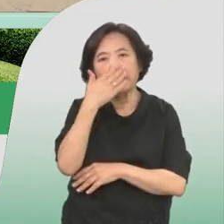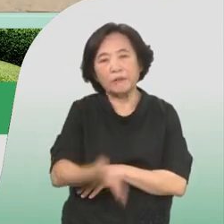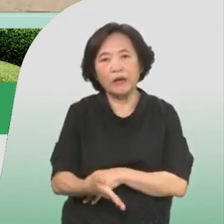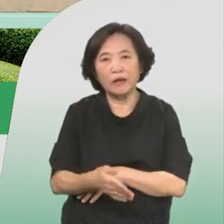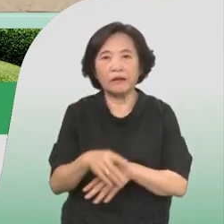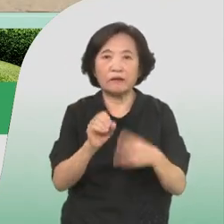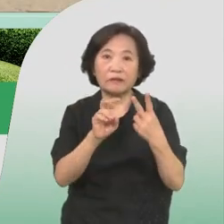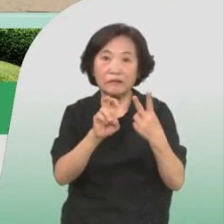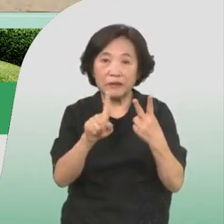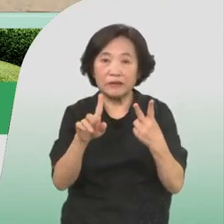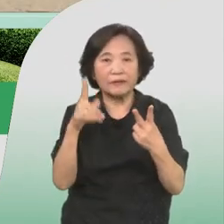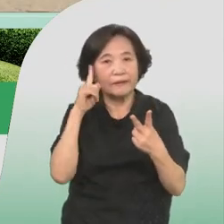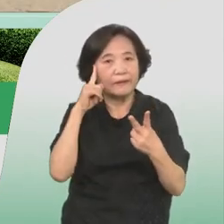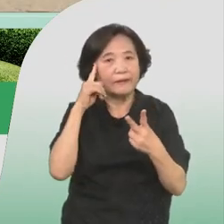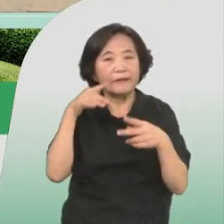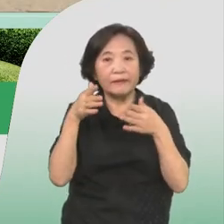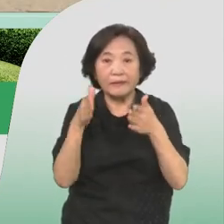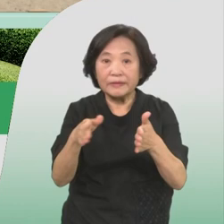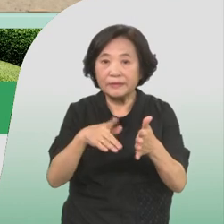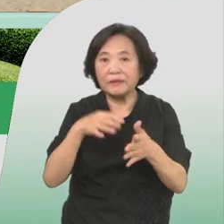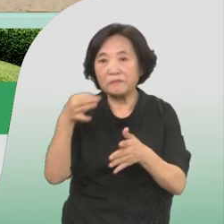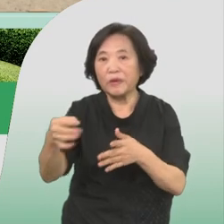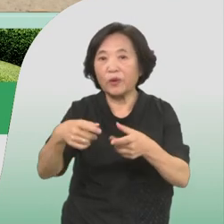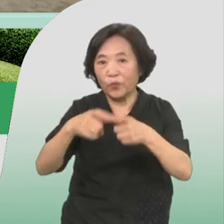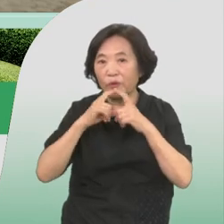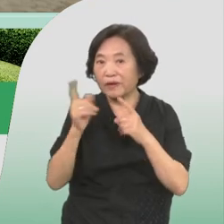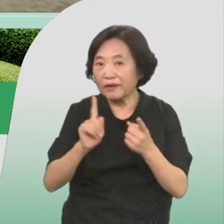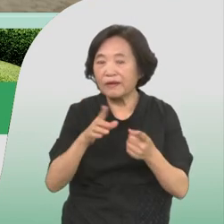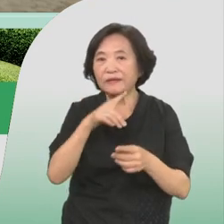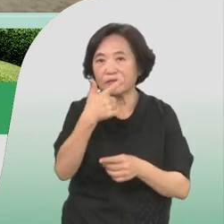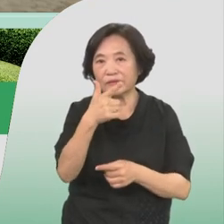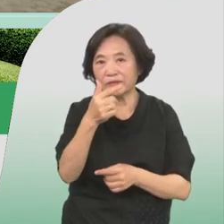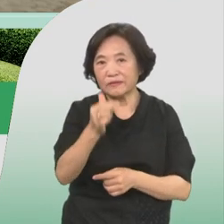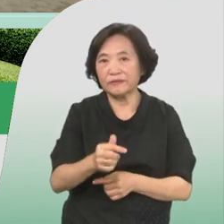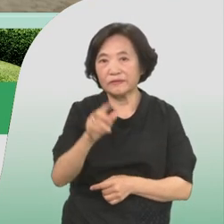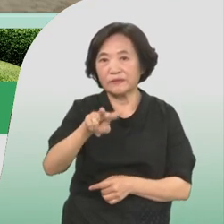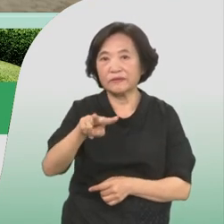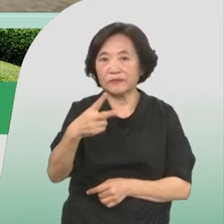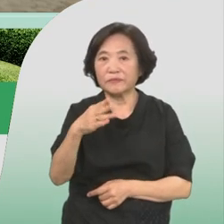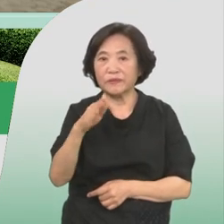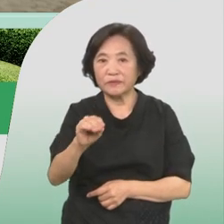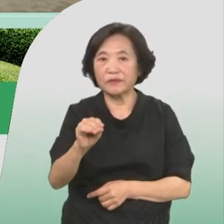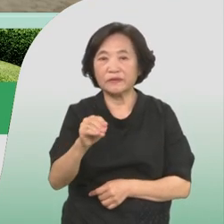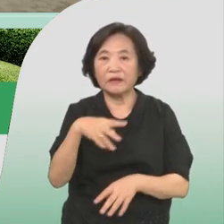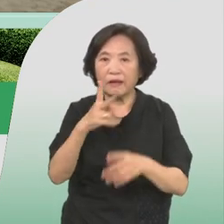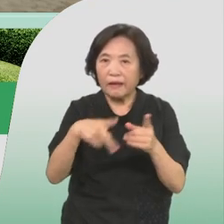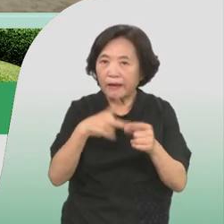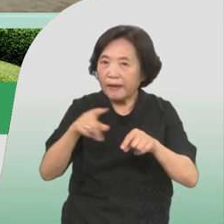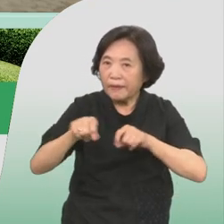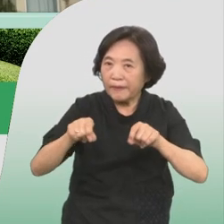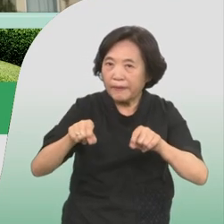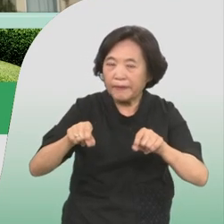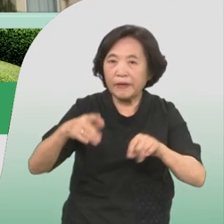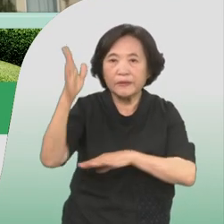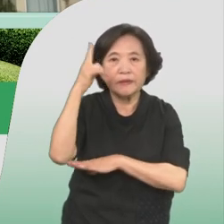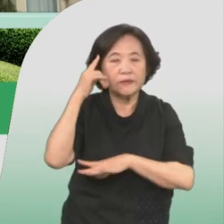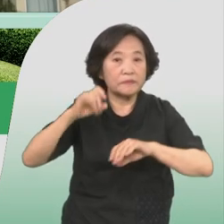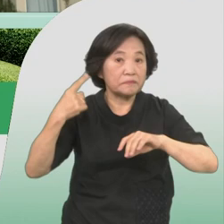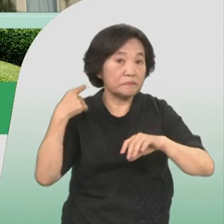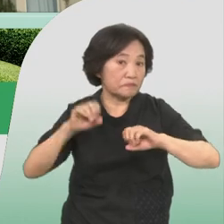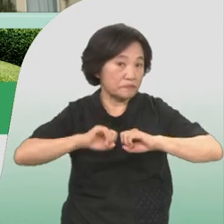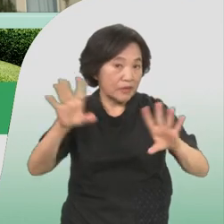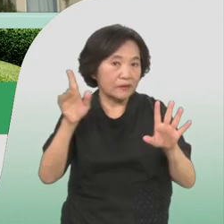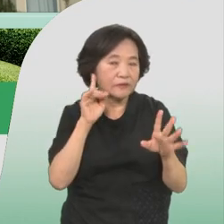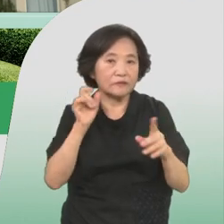2021年推动印政府用6.29亿元从建筑物买到转来。规划的2年，推动印政府初